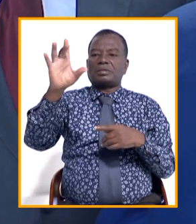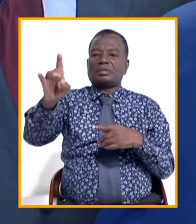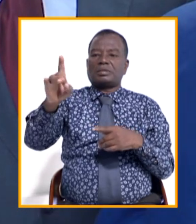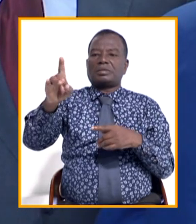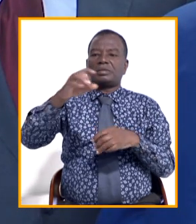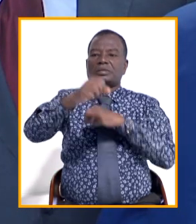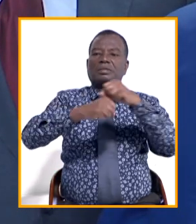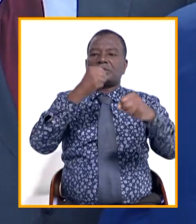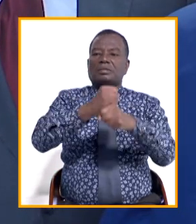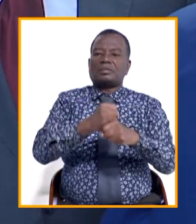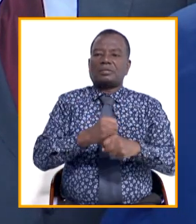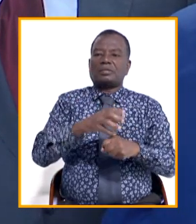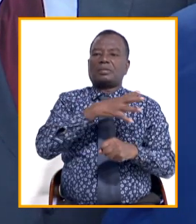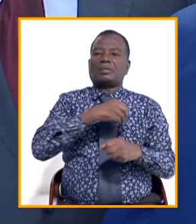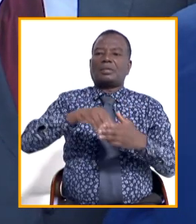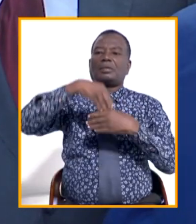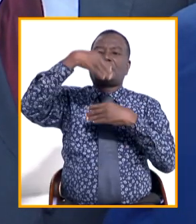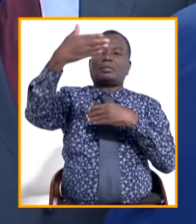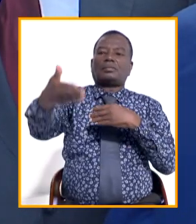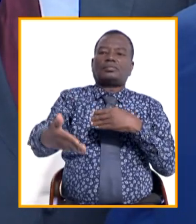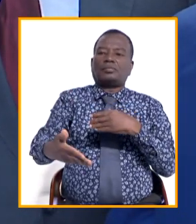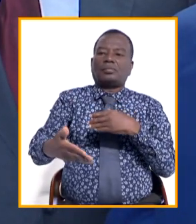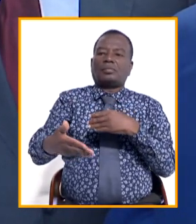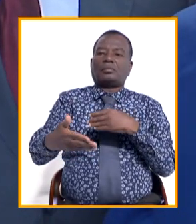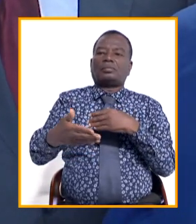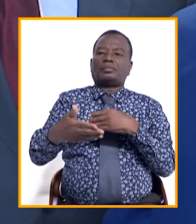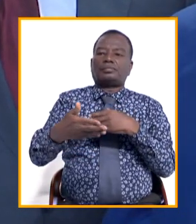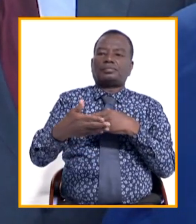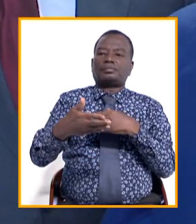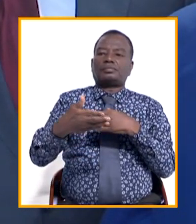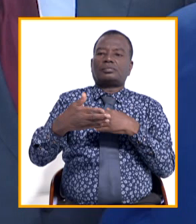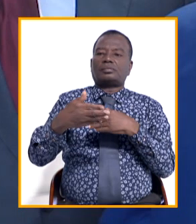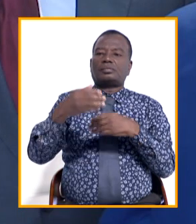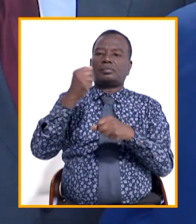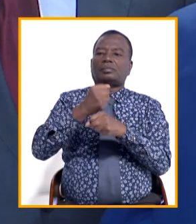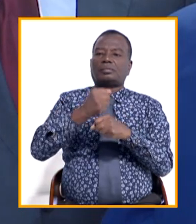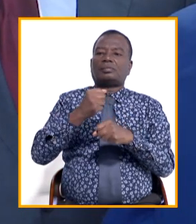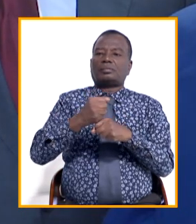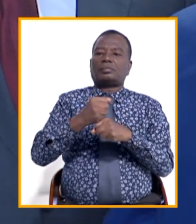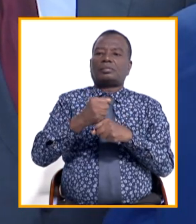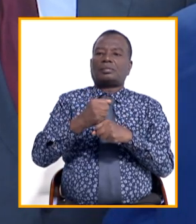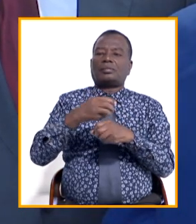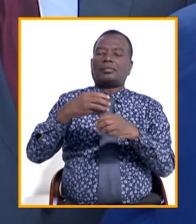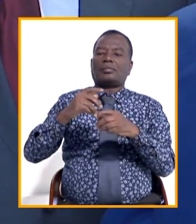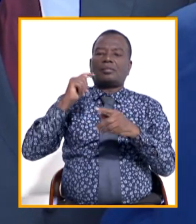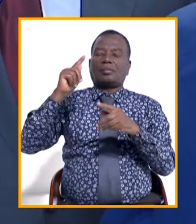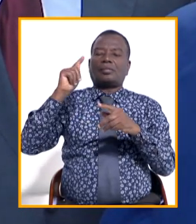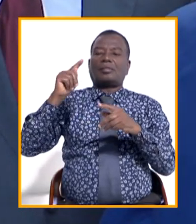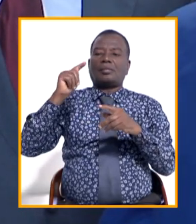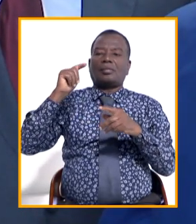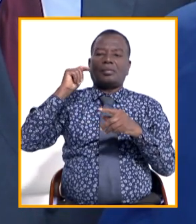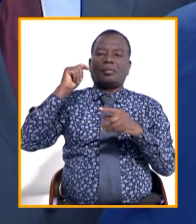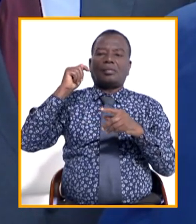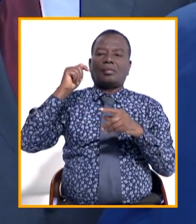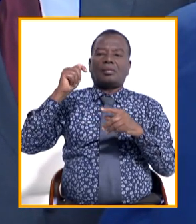nouvelle civile. Et ensuite, il y a eu le télétravail dont tout le monde parle. Et le télétravail aujourd'hui